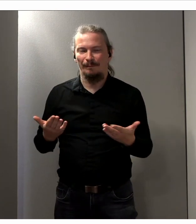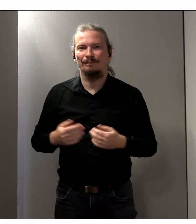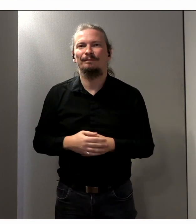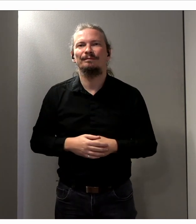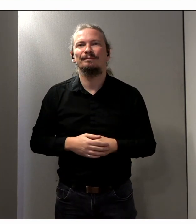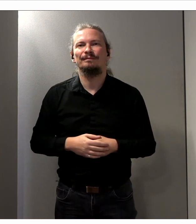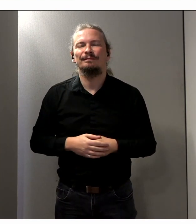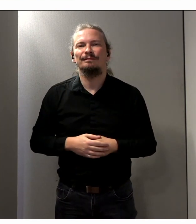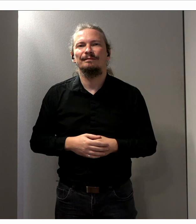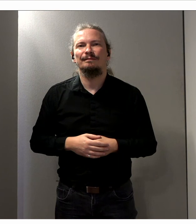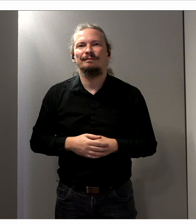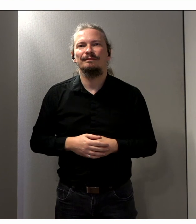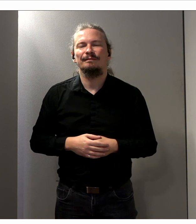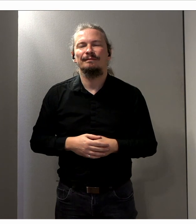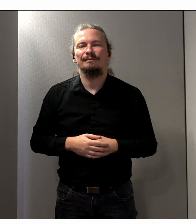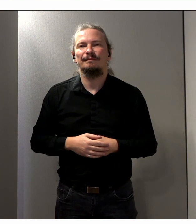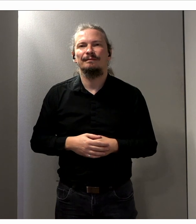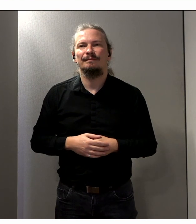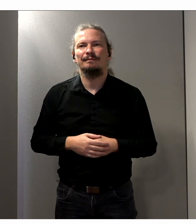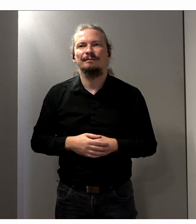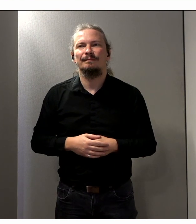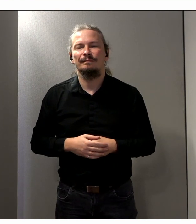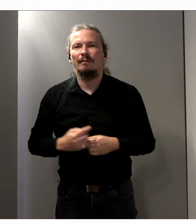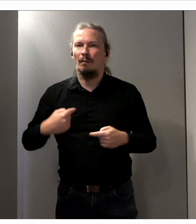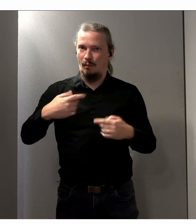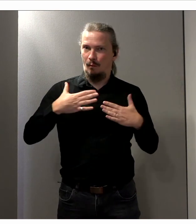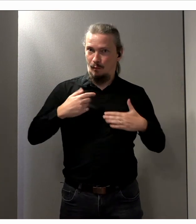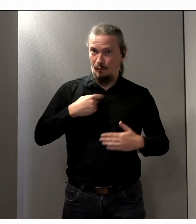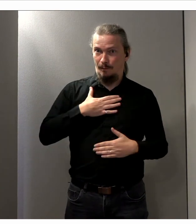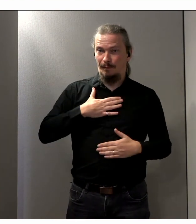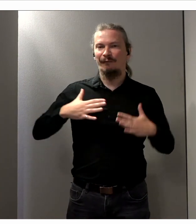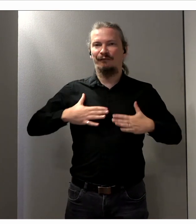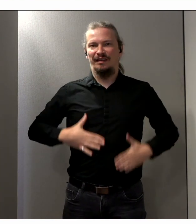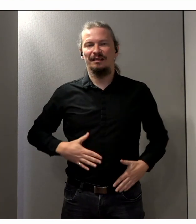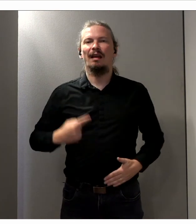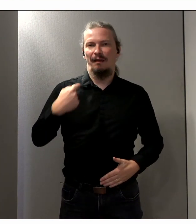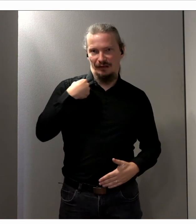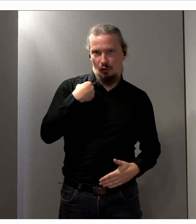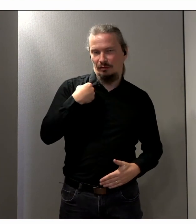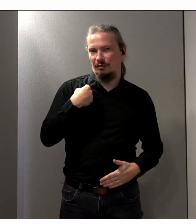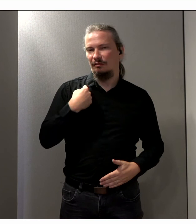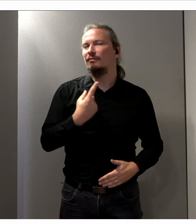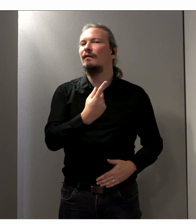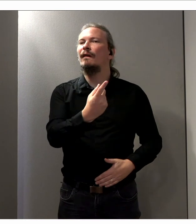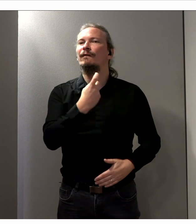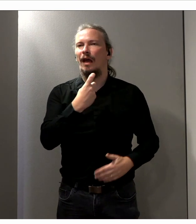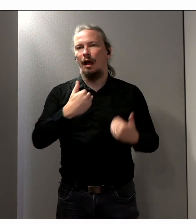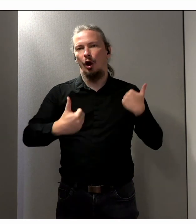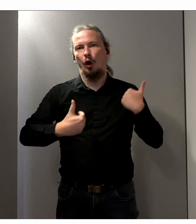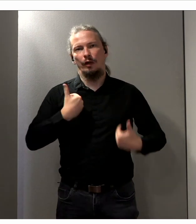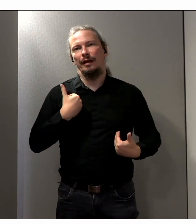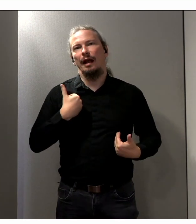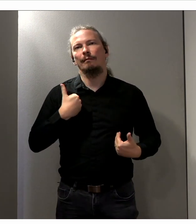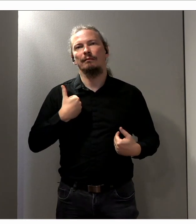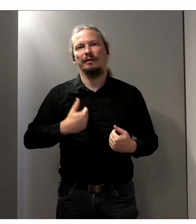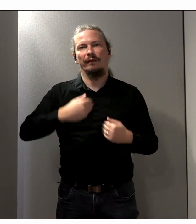compenser à la fois la déficience physique causée par mon handicap